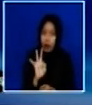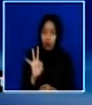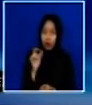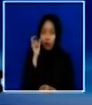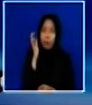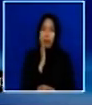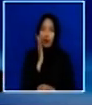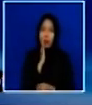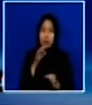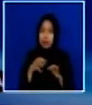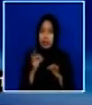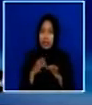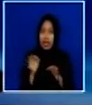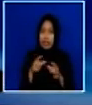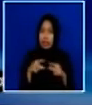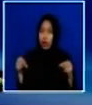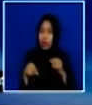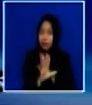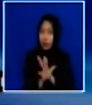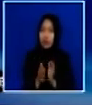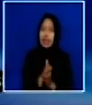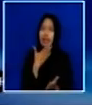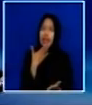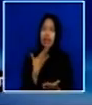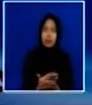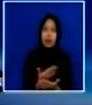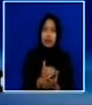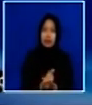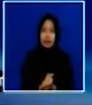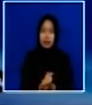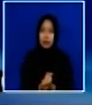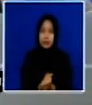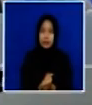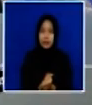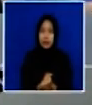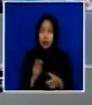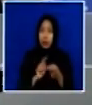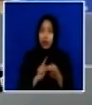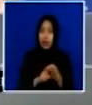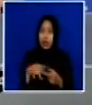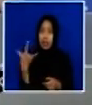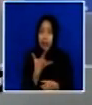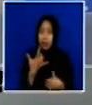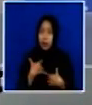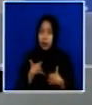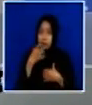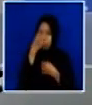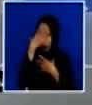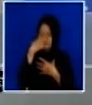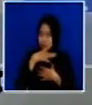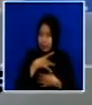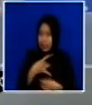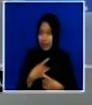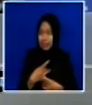Pacitan bahkan di Jawa Timur Terima kasih tahu Shaker lama-lama saudara masih ada sejumlah informasi menarik yang